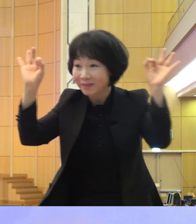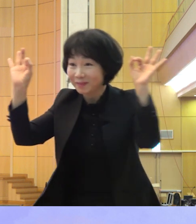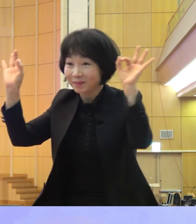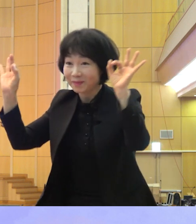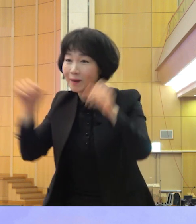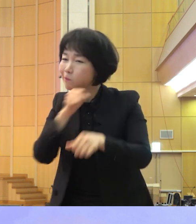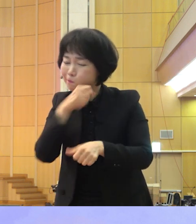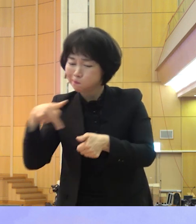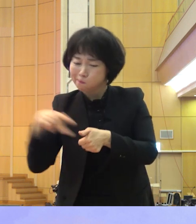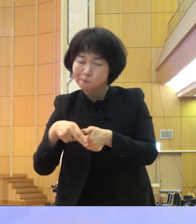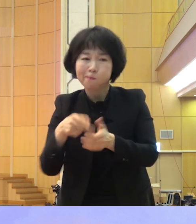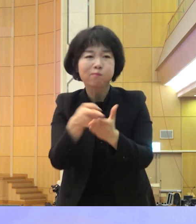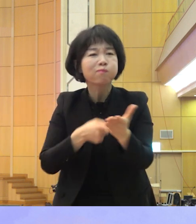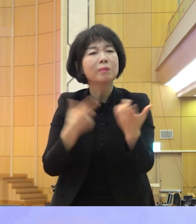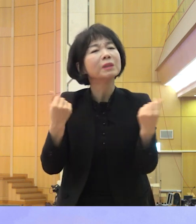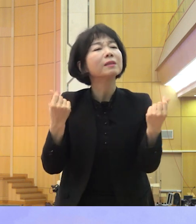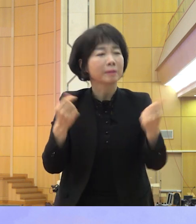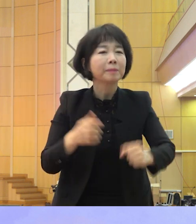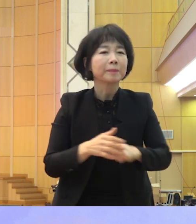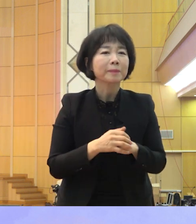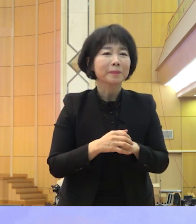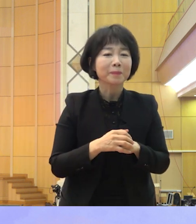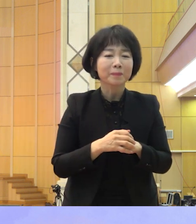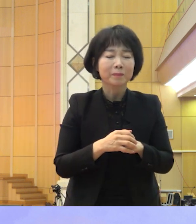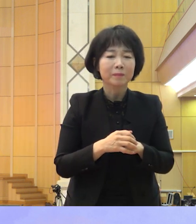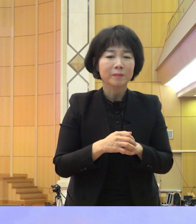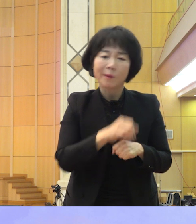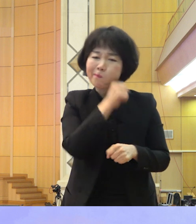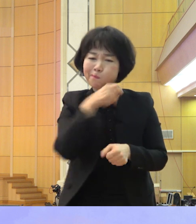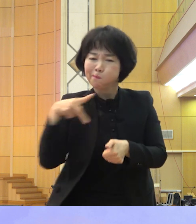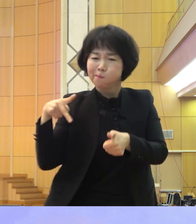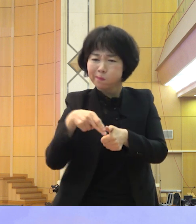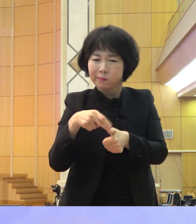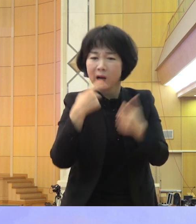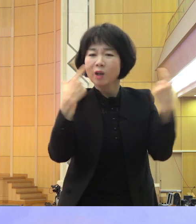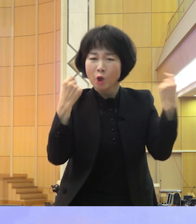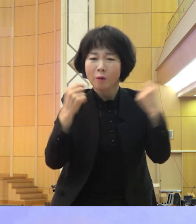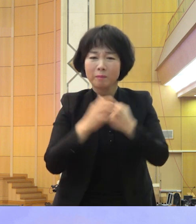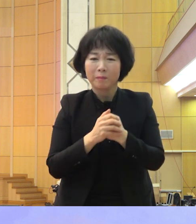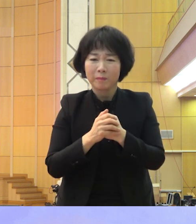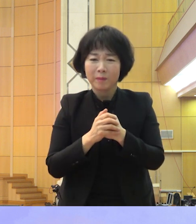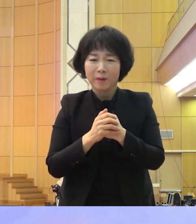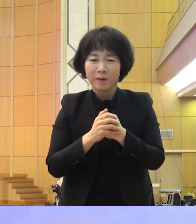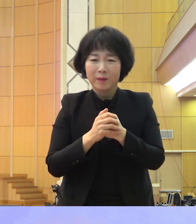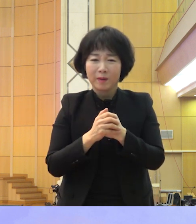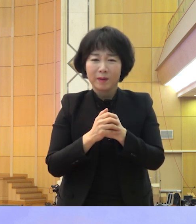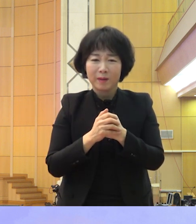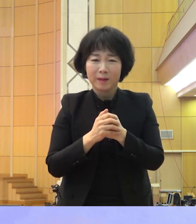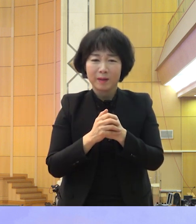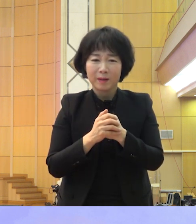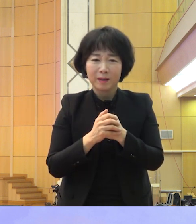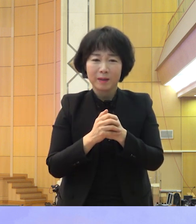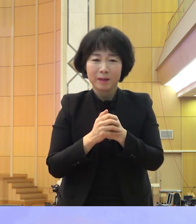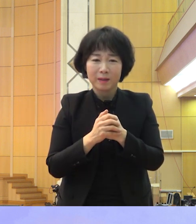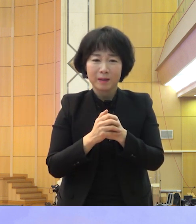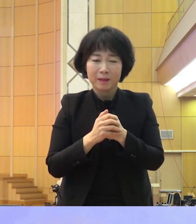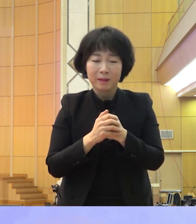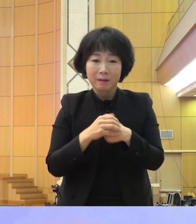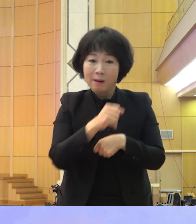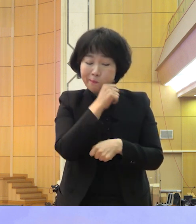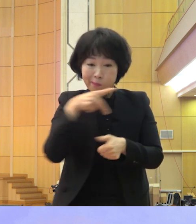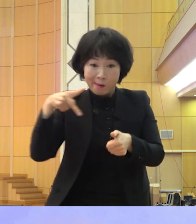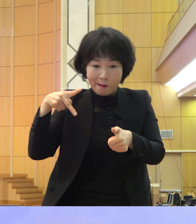때문에 이렇게 말씀을 드립니다. 그래서 포경수술 하듯이 포피를, 소위 양피를